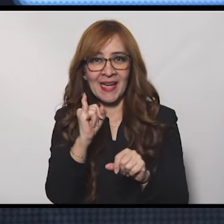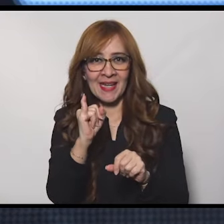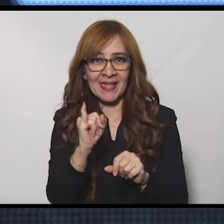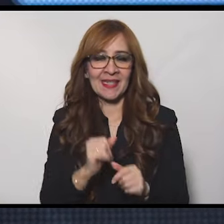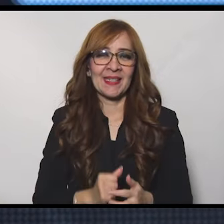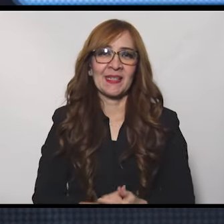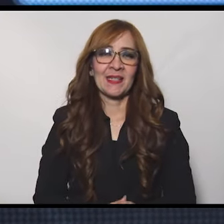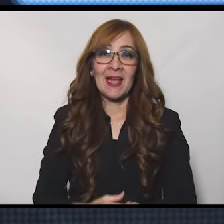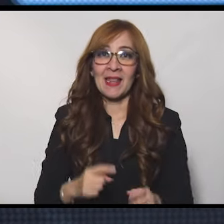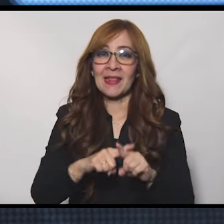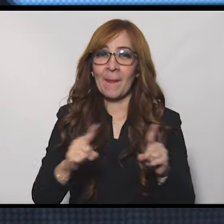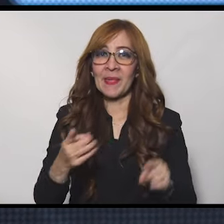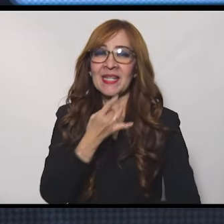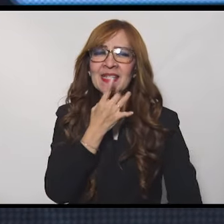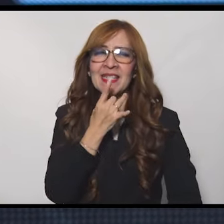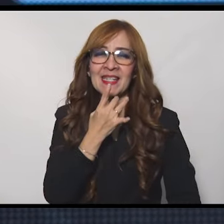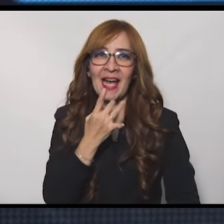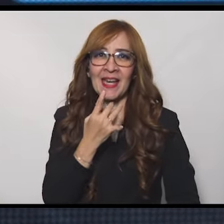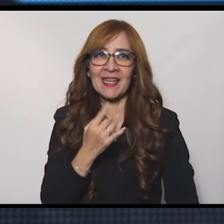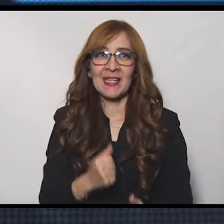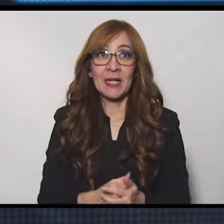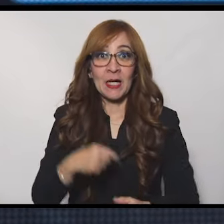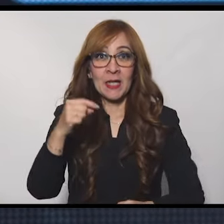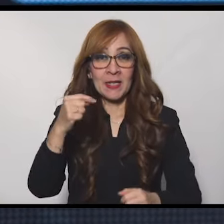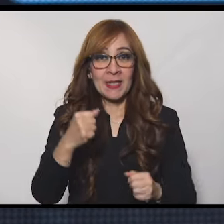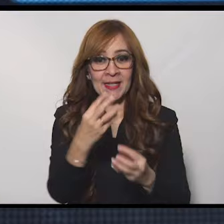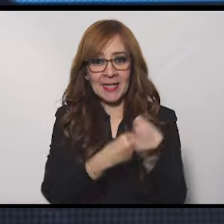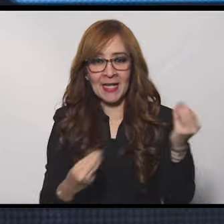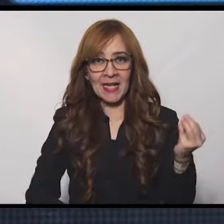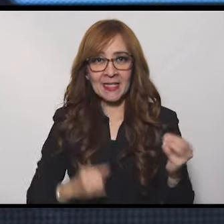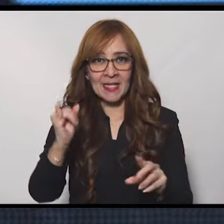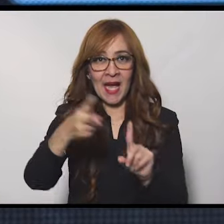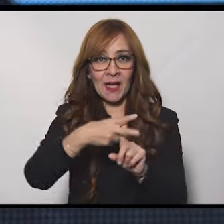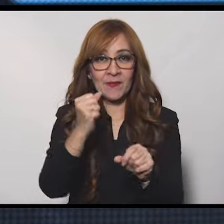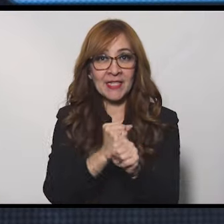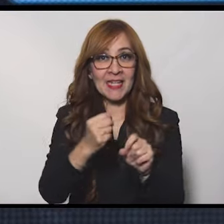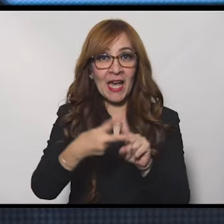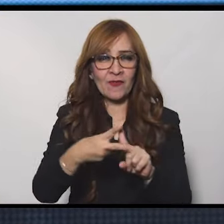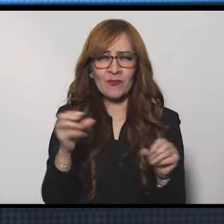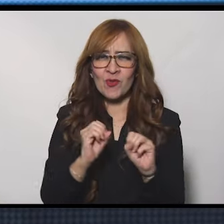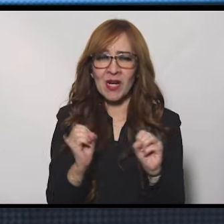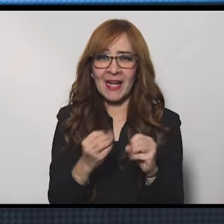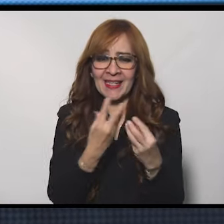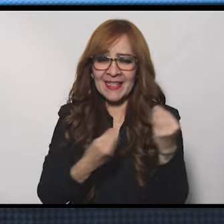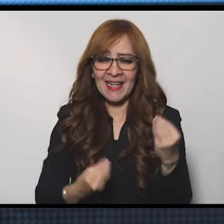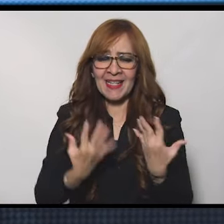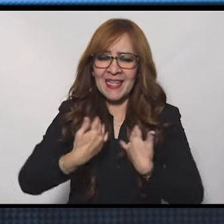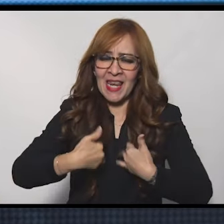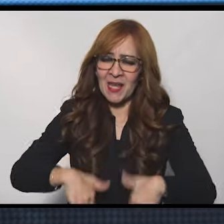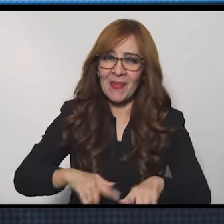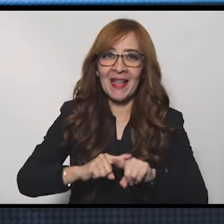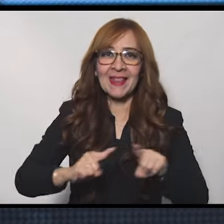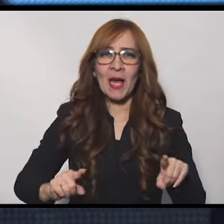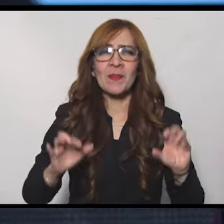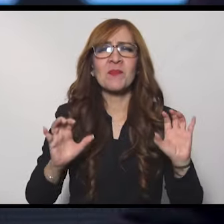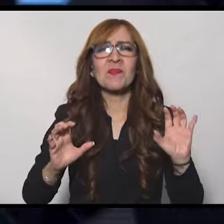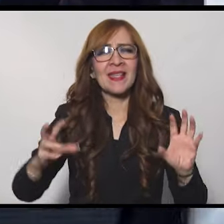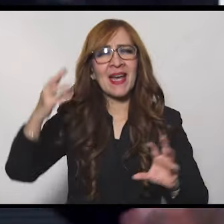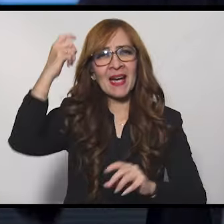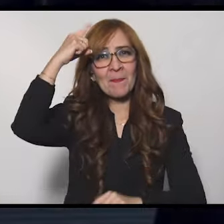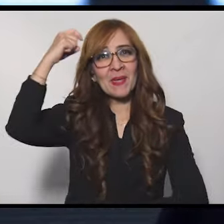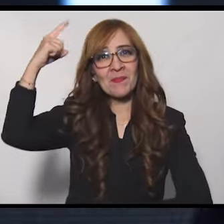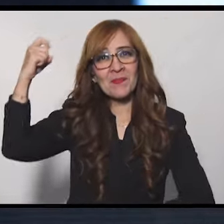ibu saudara sekalian, bahwa generasi kita di IFGF Jakarta bukanlah generasi yang lemah, tapi generasi yang penuh dengan impian dan